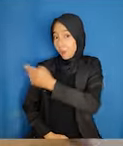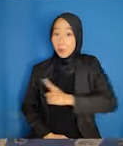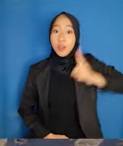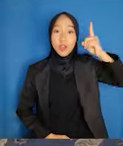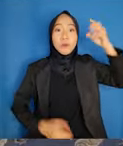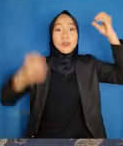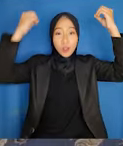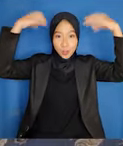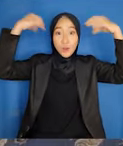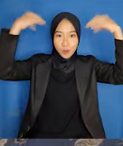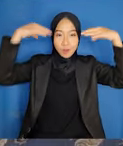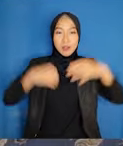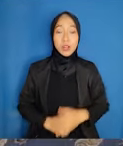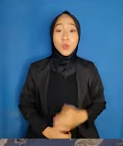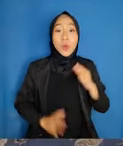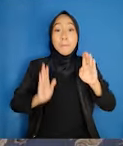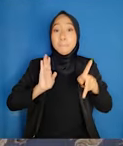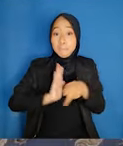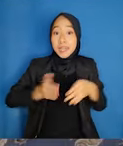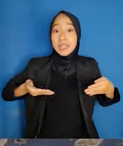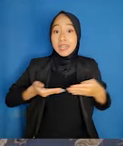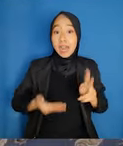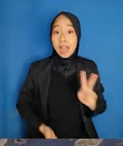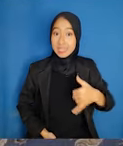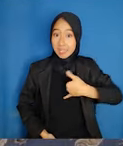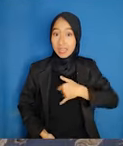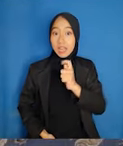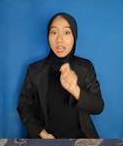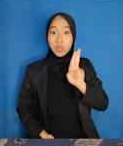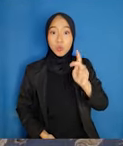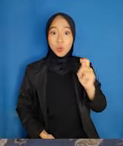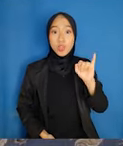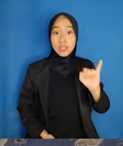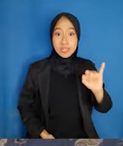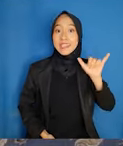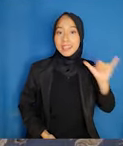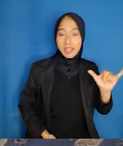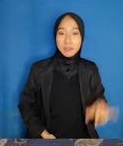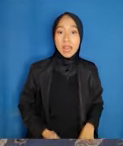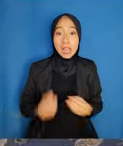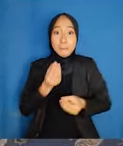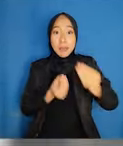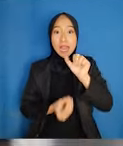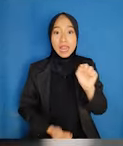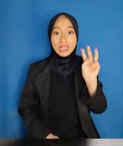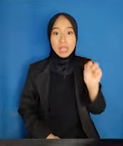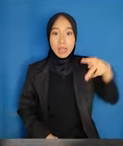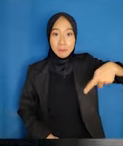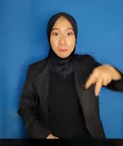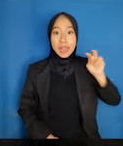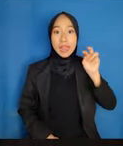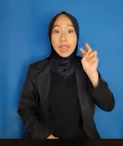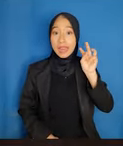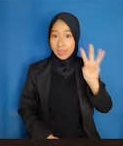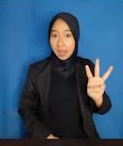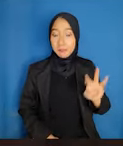Assalamualaikum warahmatullahi wabarakatuh. Perkenalkan saya Tuti Yamila, Kepala SMP Negeri 6 Kota Bukit Tinggi.